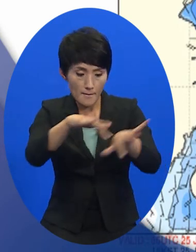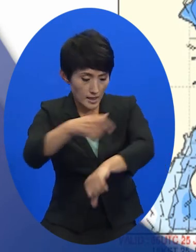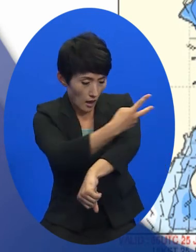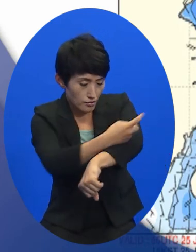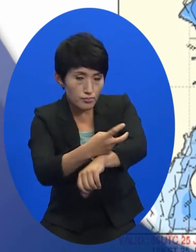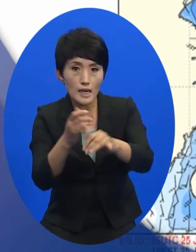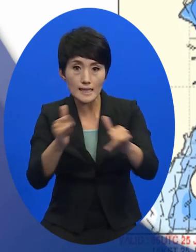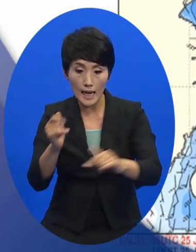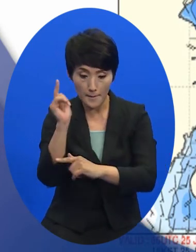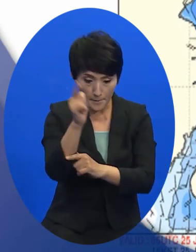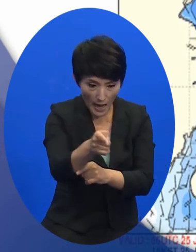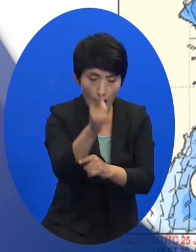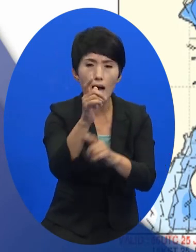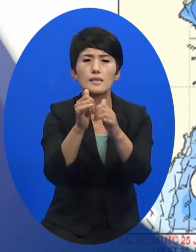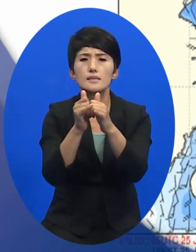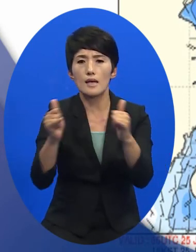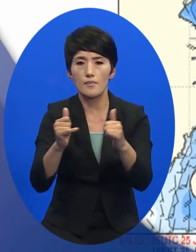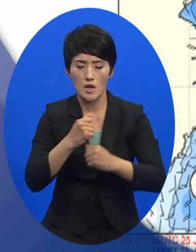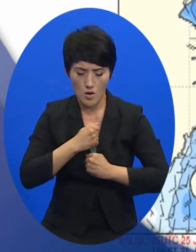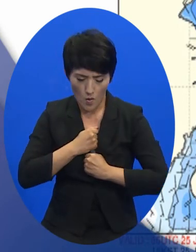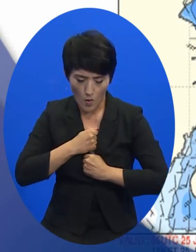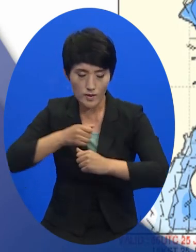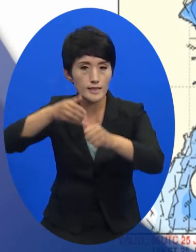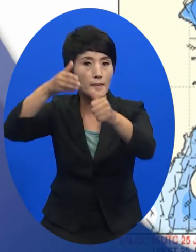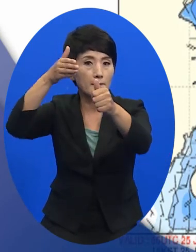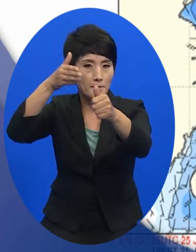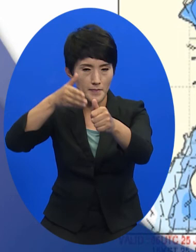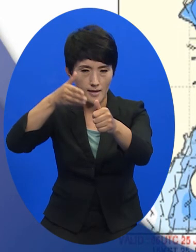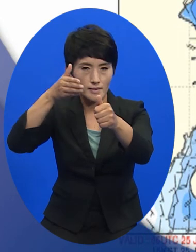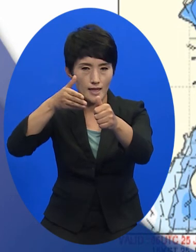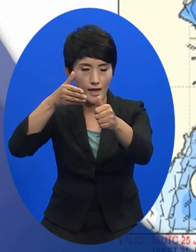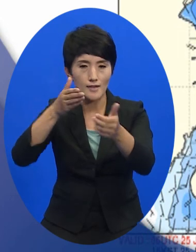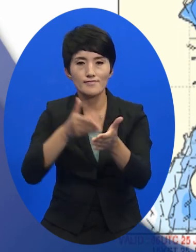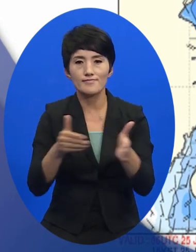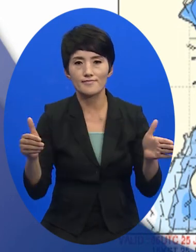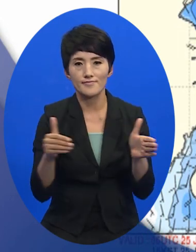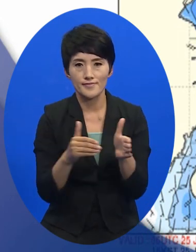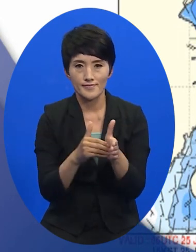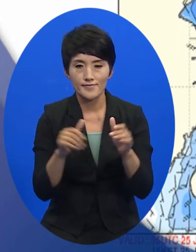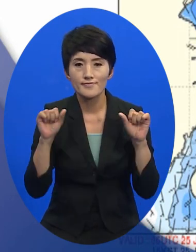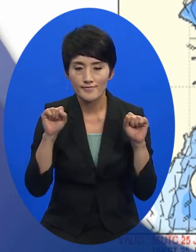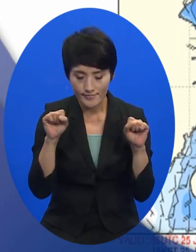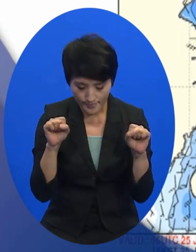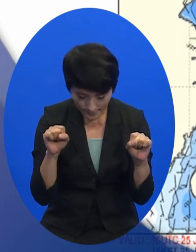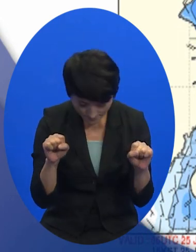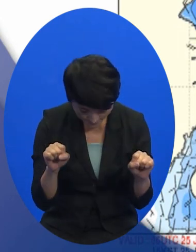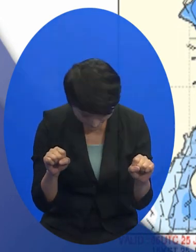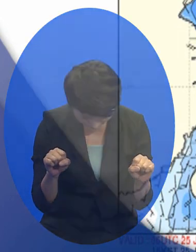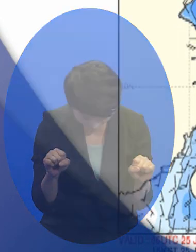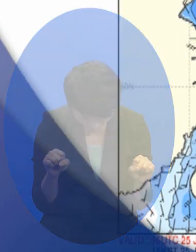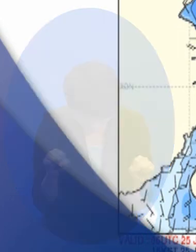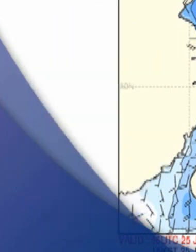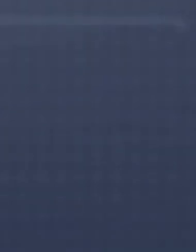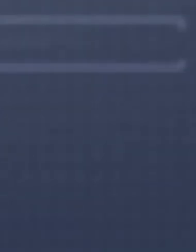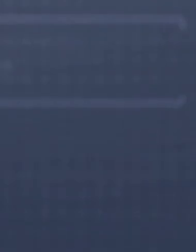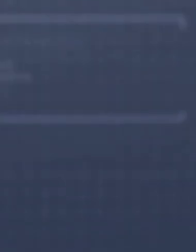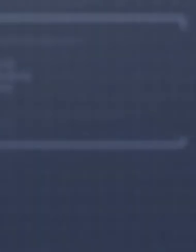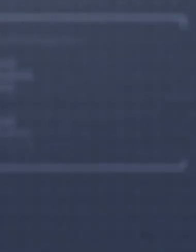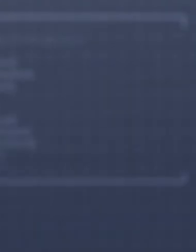해 안캅 낚시 객들은 안전사고에 각별히 이해하시기 바랍니다 지금까지 기상청에서 전해드렸습니다